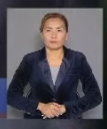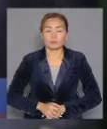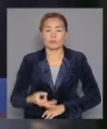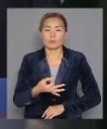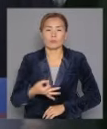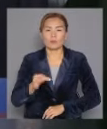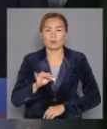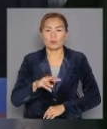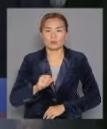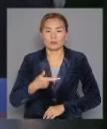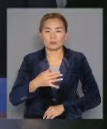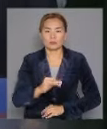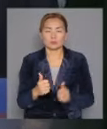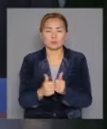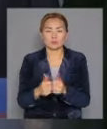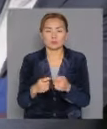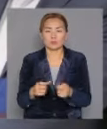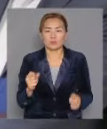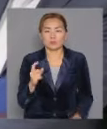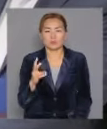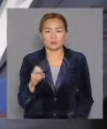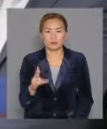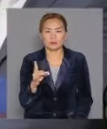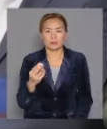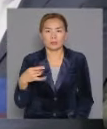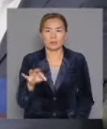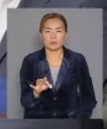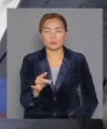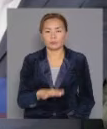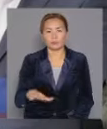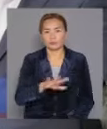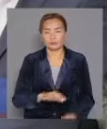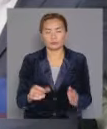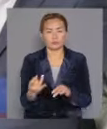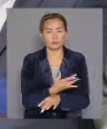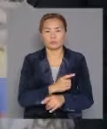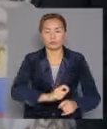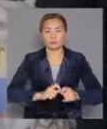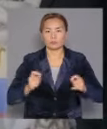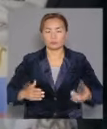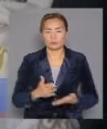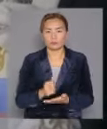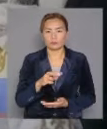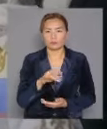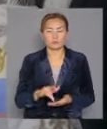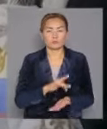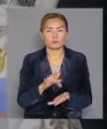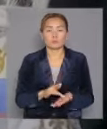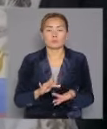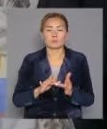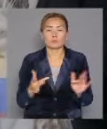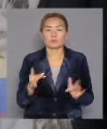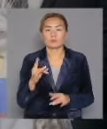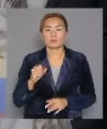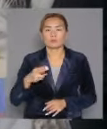Облыстық Иманғали мешітінің жанынан ашылған Азан интернет радиосы республика бойынша алғашқылардың бірі болып Атырауда ашылды. Интернет